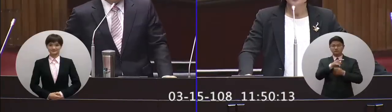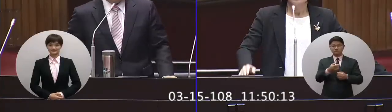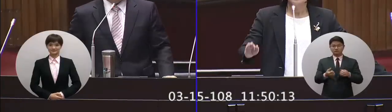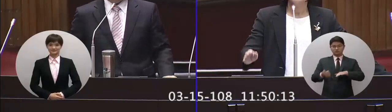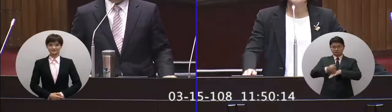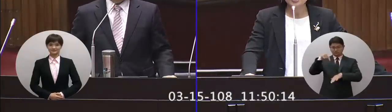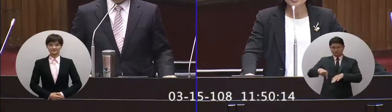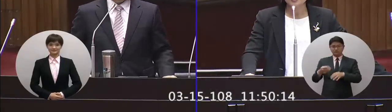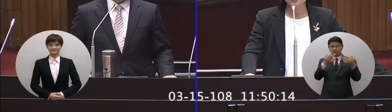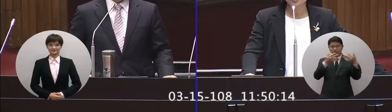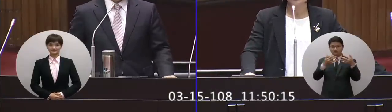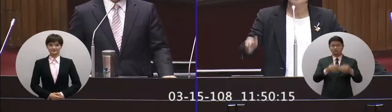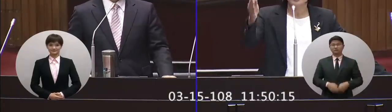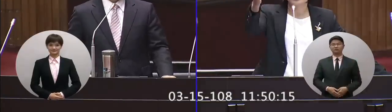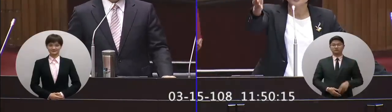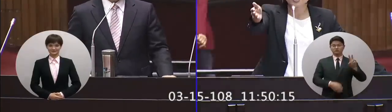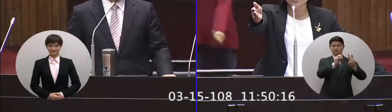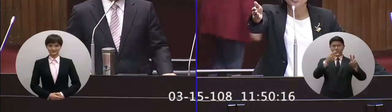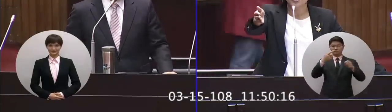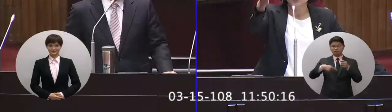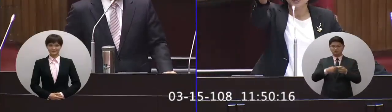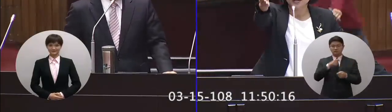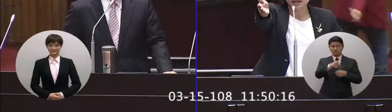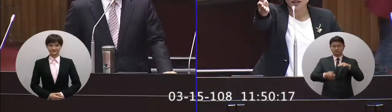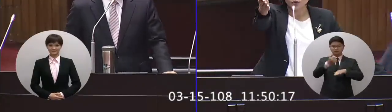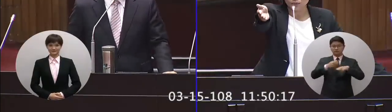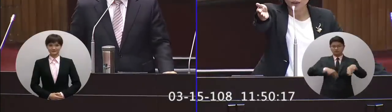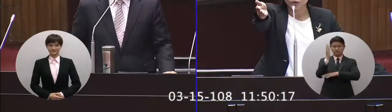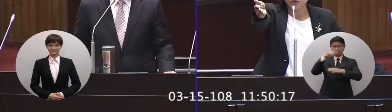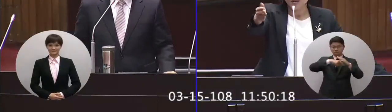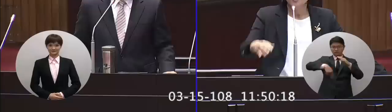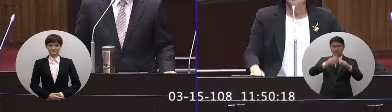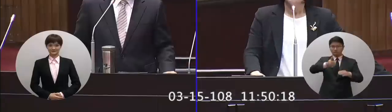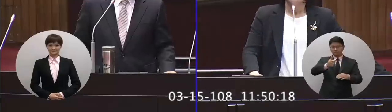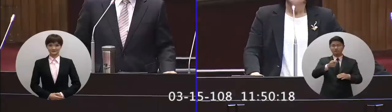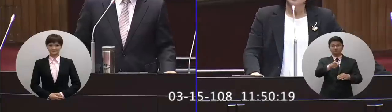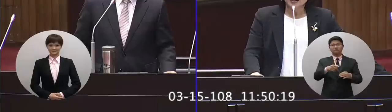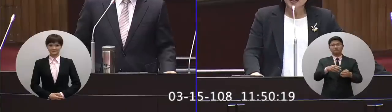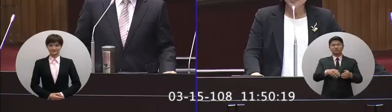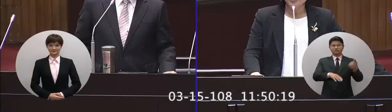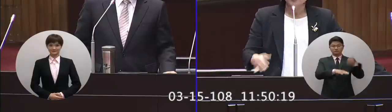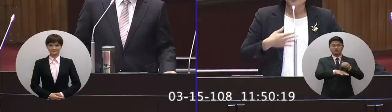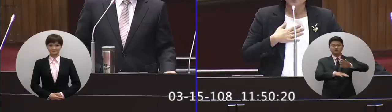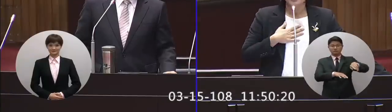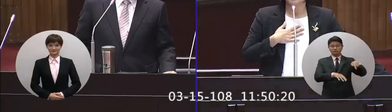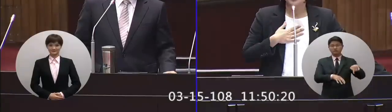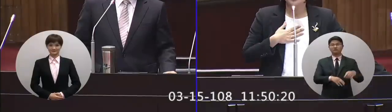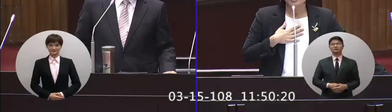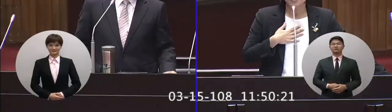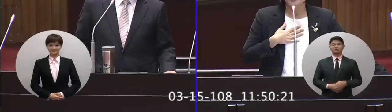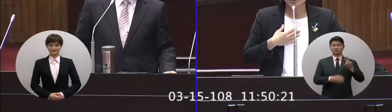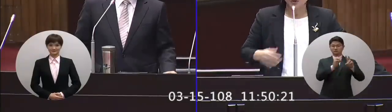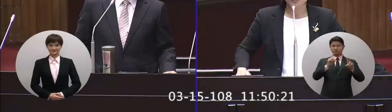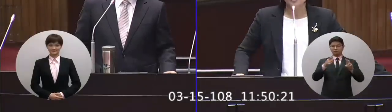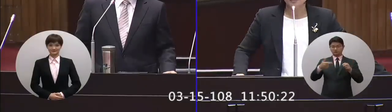台。2007年的时候，你担任了行政院长，所以你站到了对面去。2016年，我当选